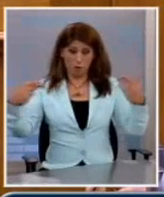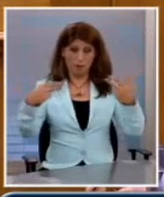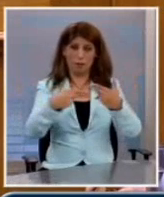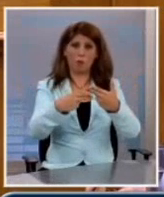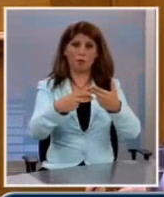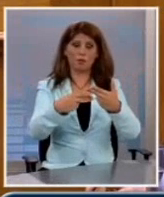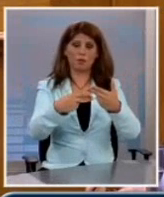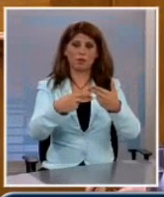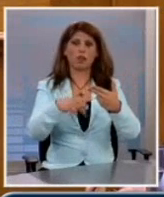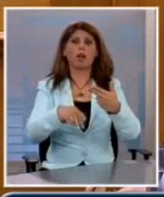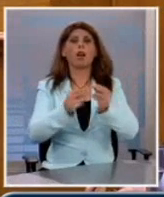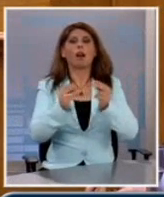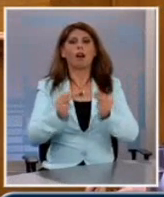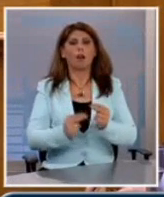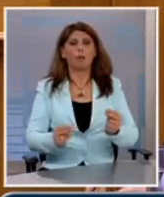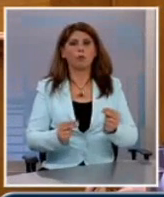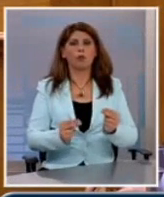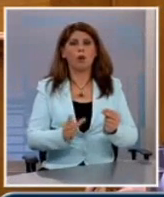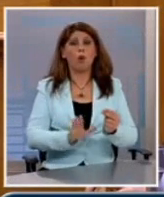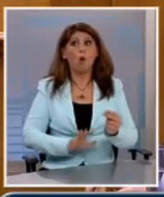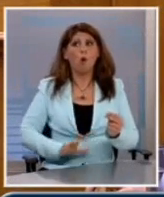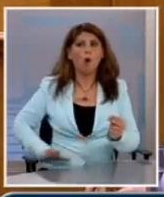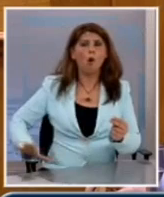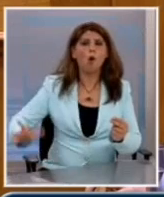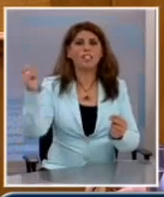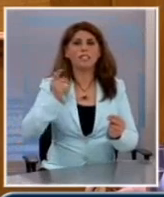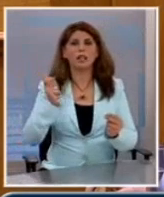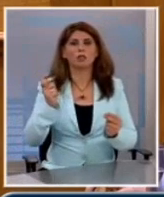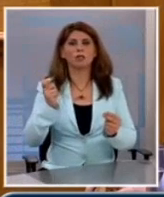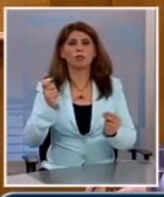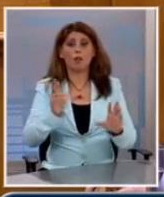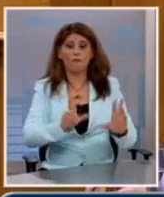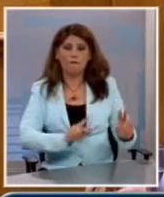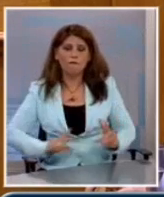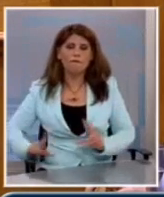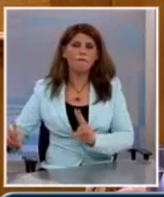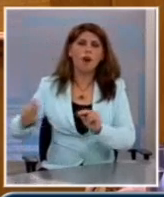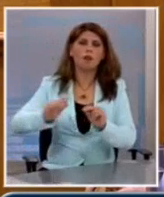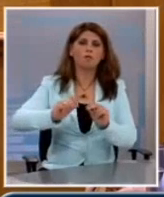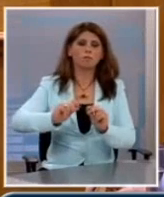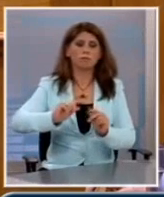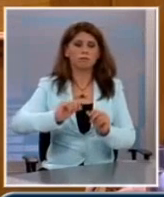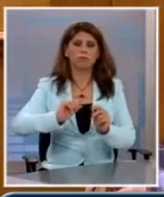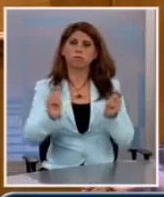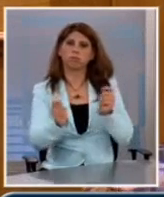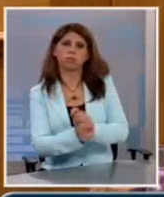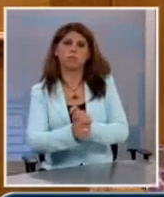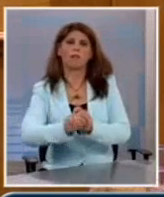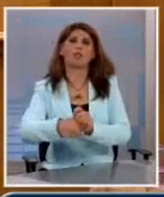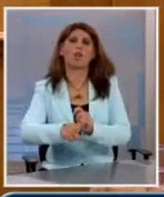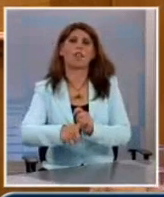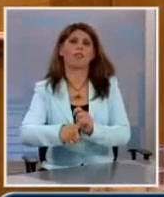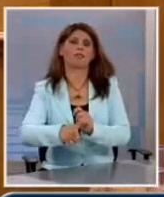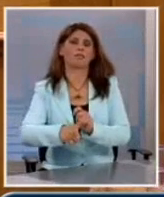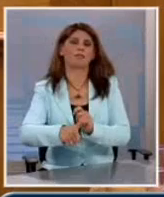το αποτέλεσμα προφανώς ήταν η μαζική φτωχοποίηση των συνταξιούχων και ένα μη βιώσιμο ασφαλιστικό σύστημα.